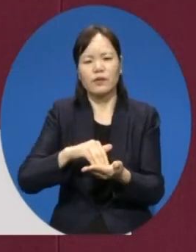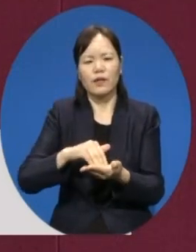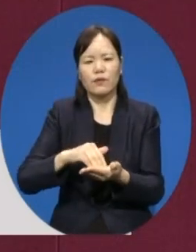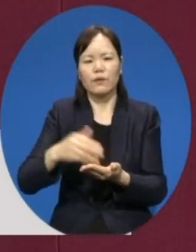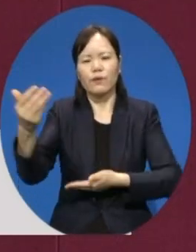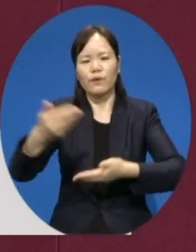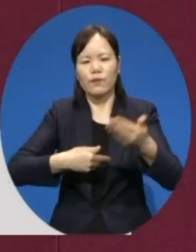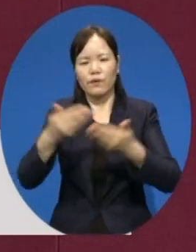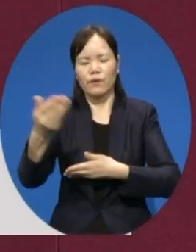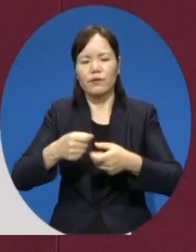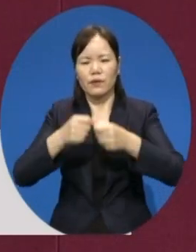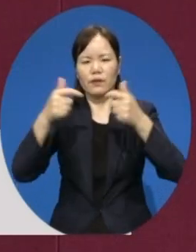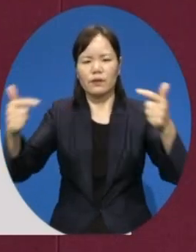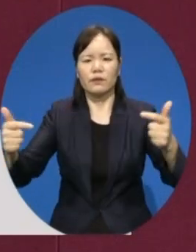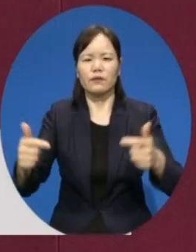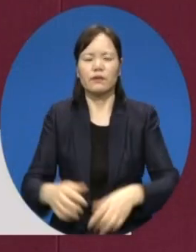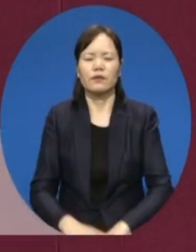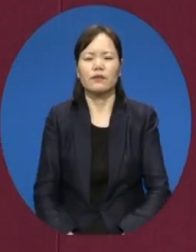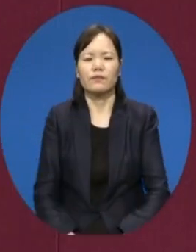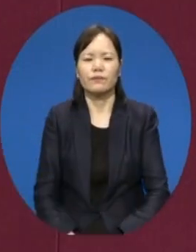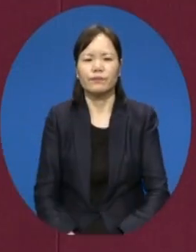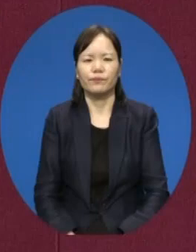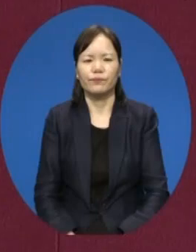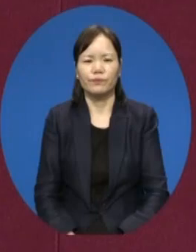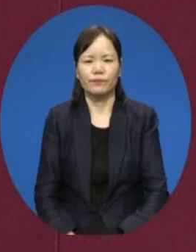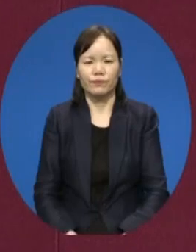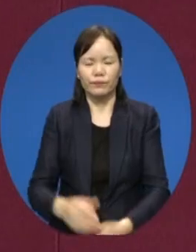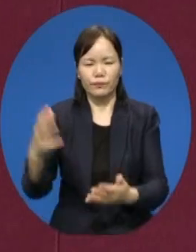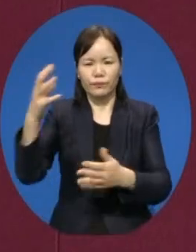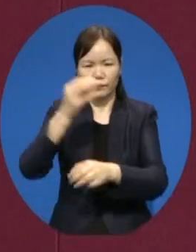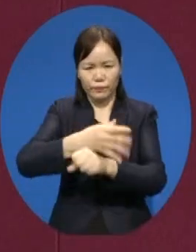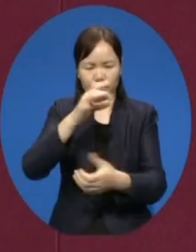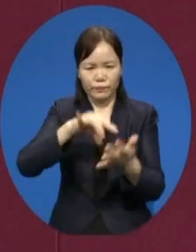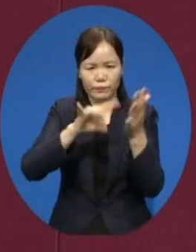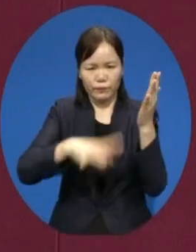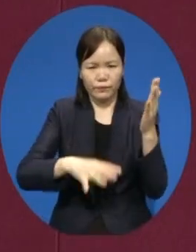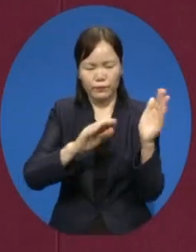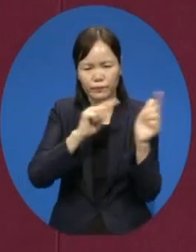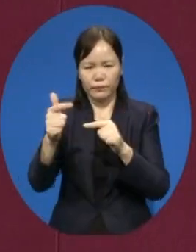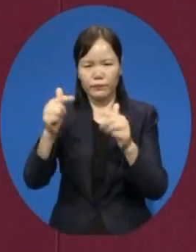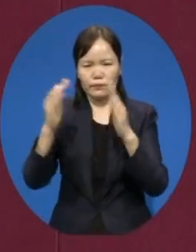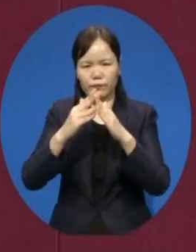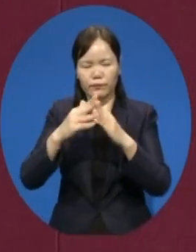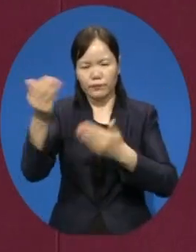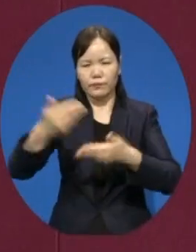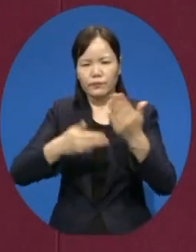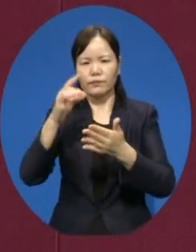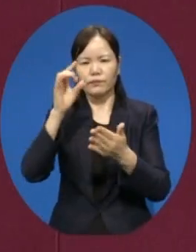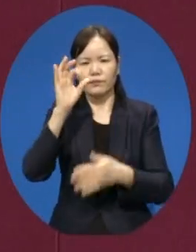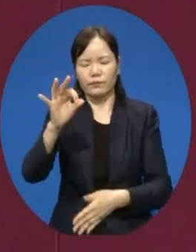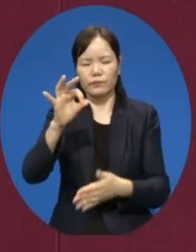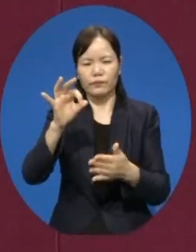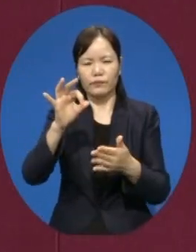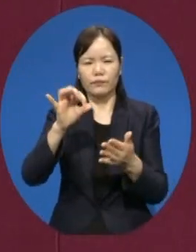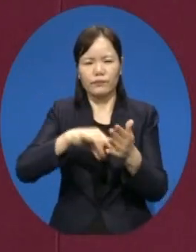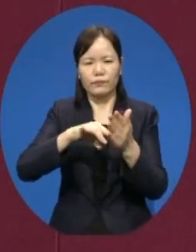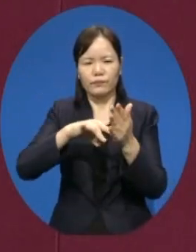거래를 활성화시킬 것입니다. 취득세, 각종 부동산 거래비용 인하시킬